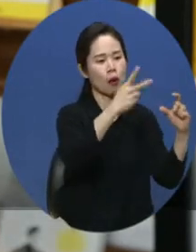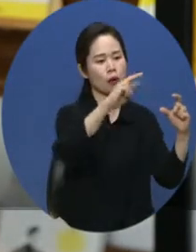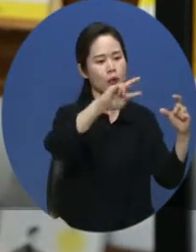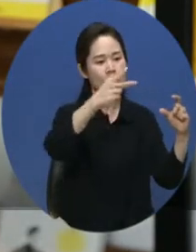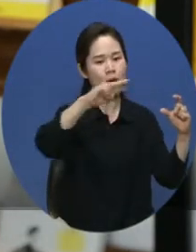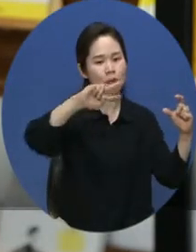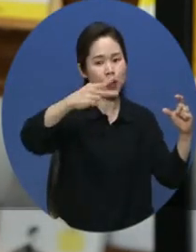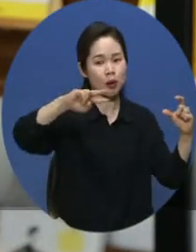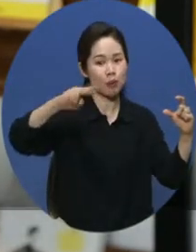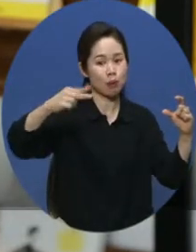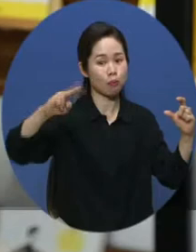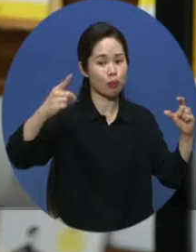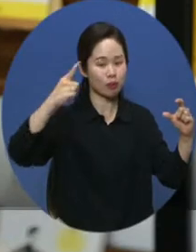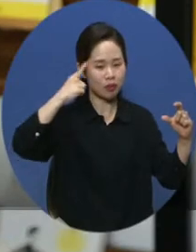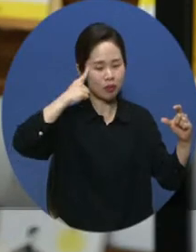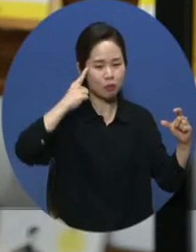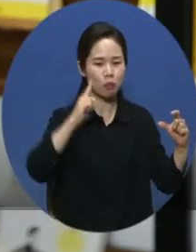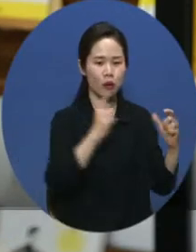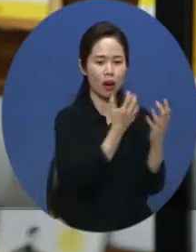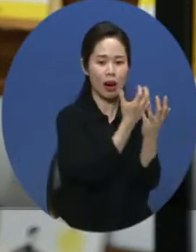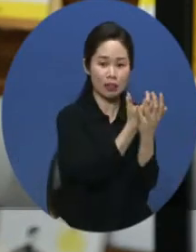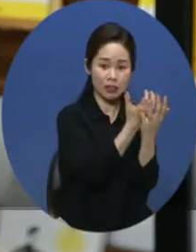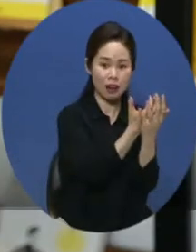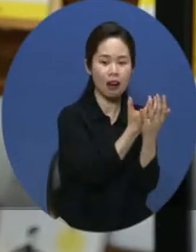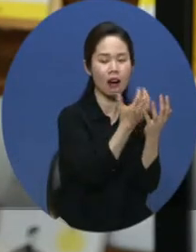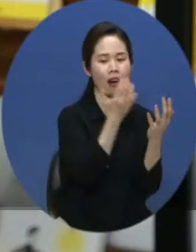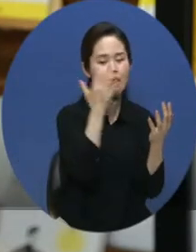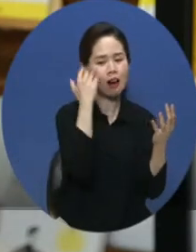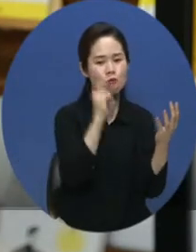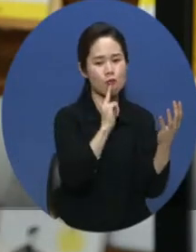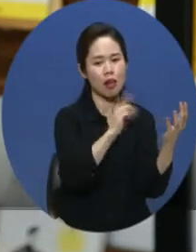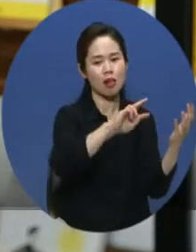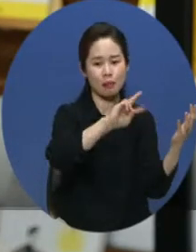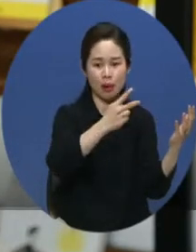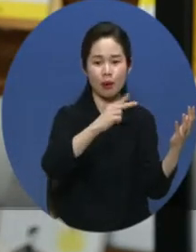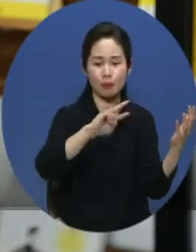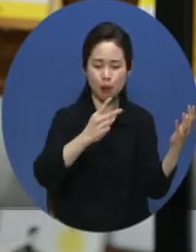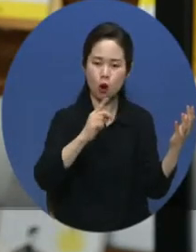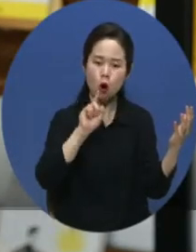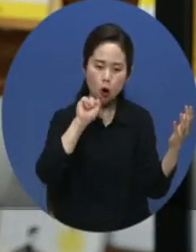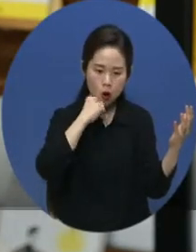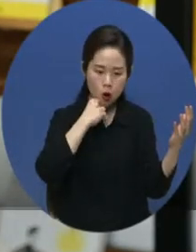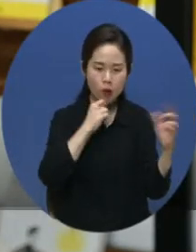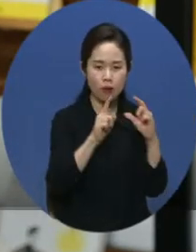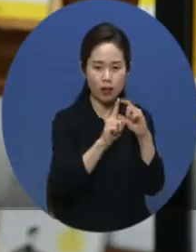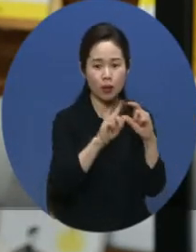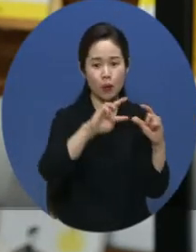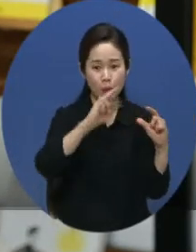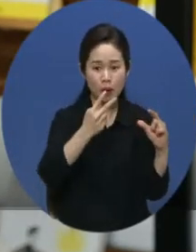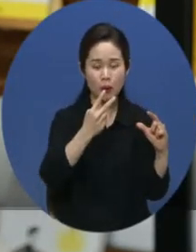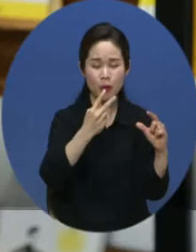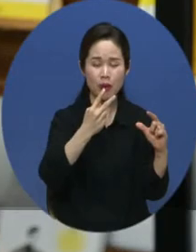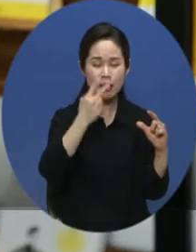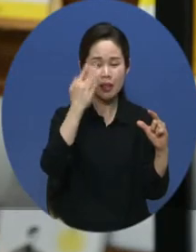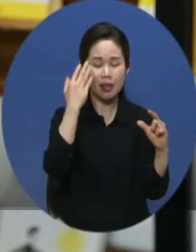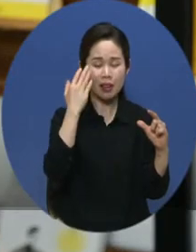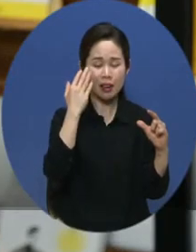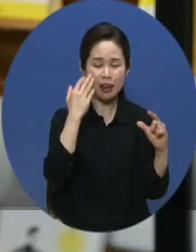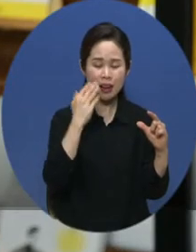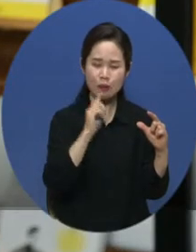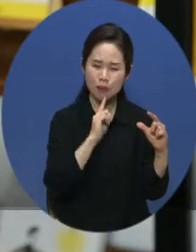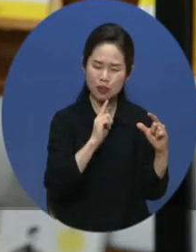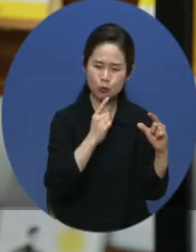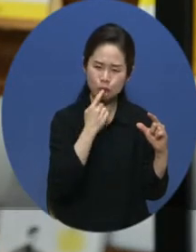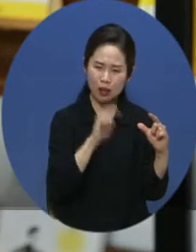하세요. 한자를 한글로 좀 풀어내고 어려운 단어들을 쉬운 단어로 바꾸고 이 정도로 생각을 하시는데